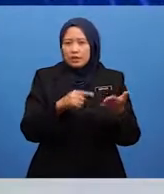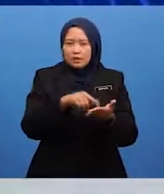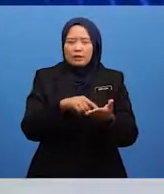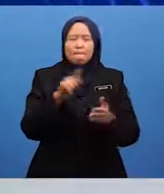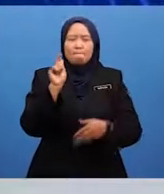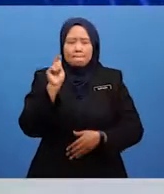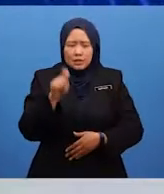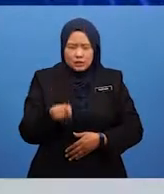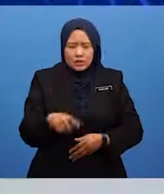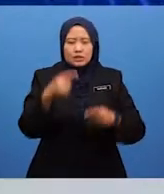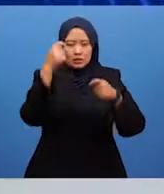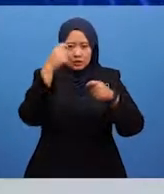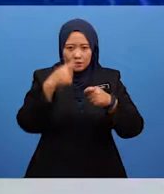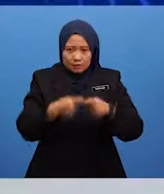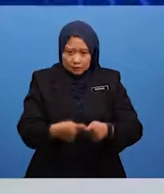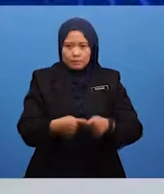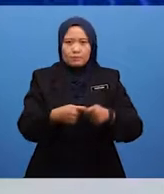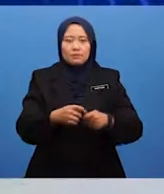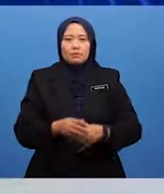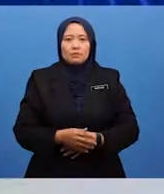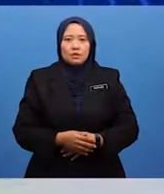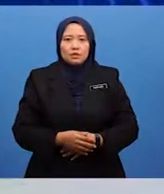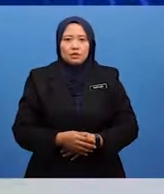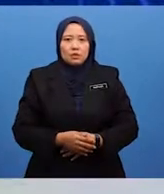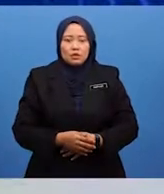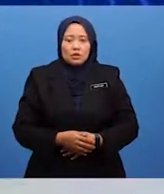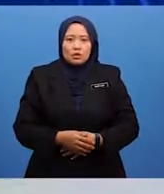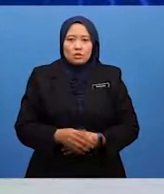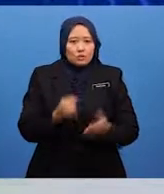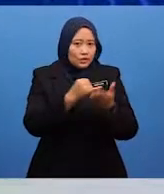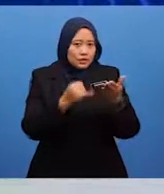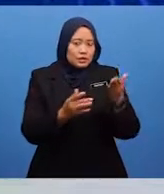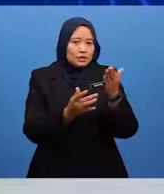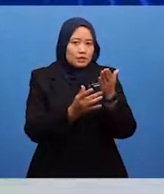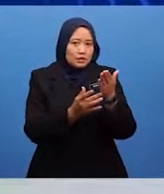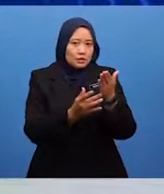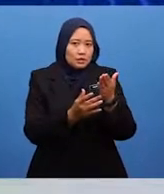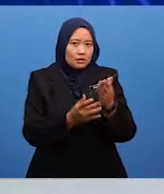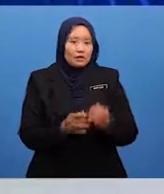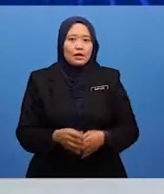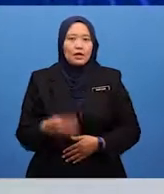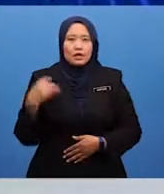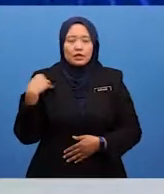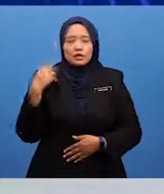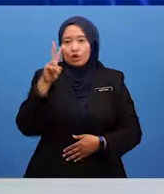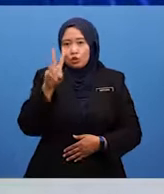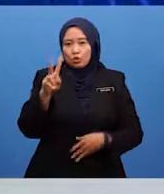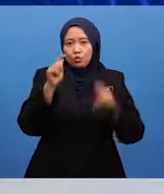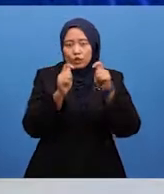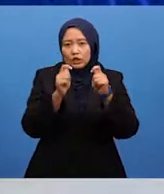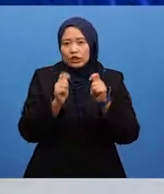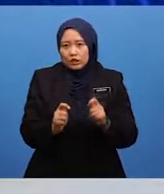itu yang kita perlu ingat pada asasnya lukisan ini dilukis dengan teknik yaitu yang pertama segoan